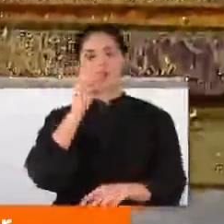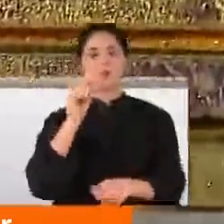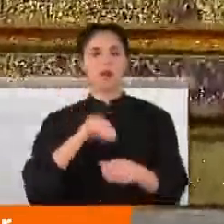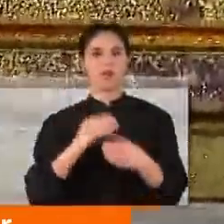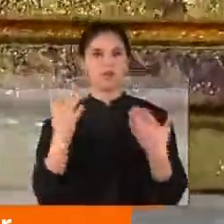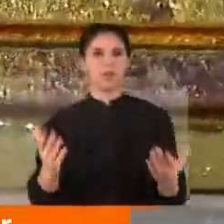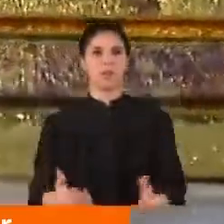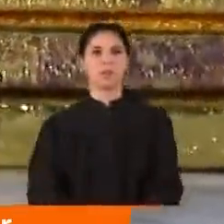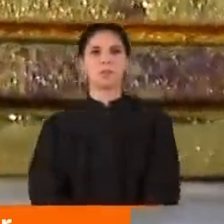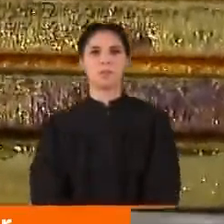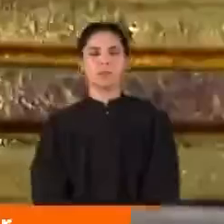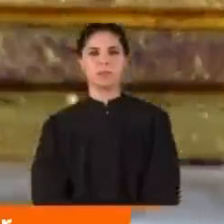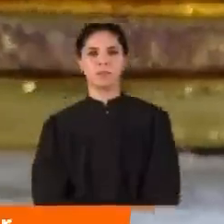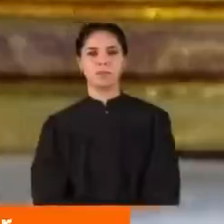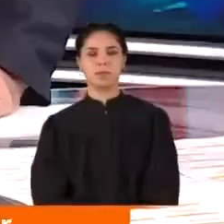Haber'de.